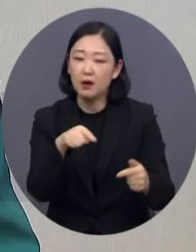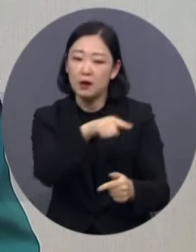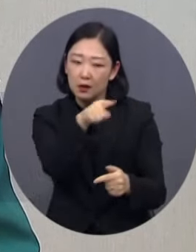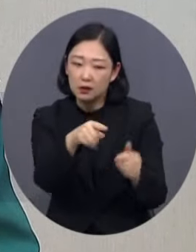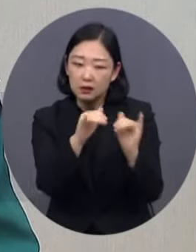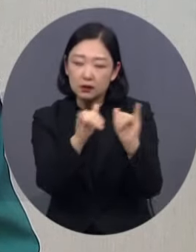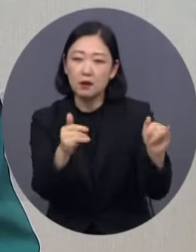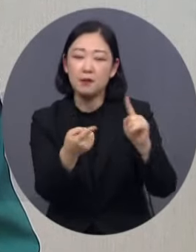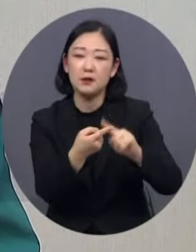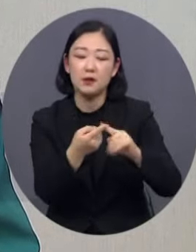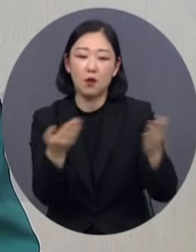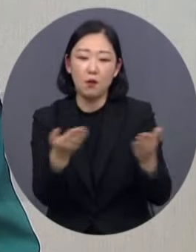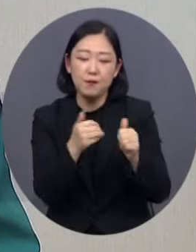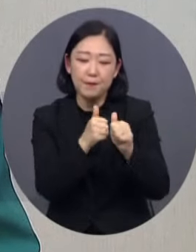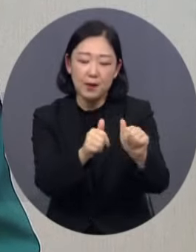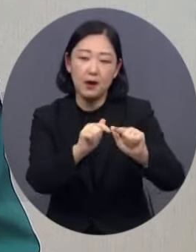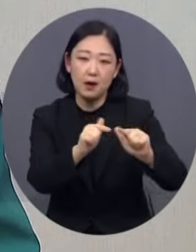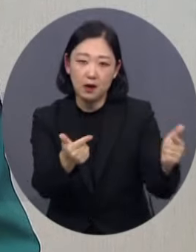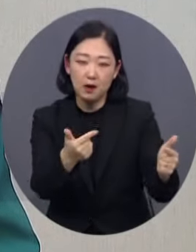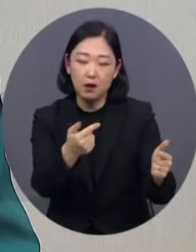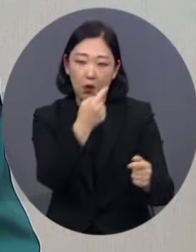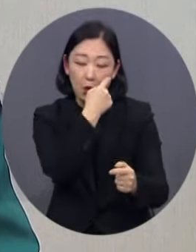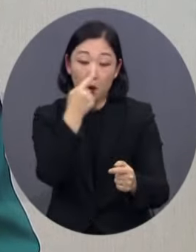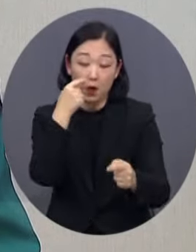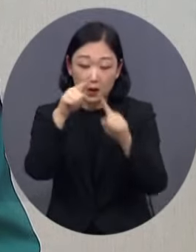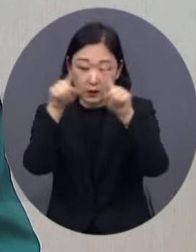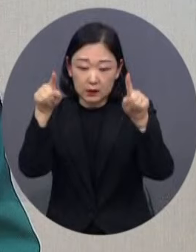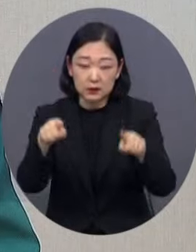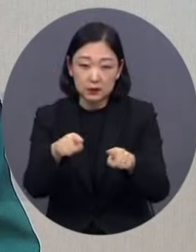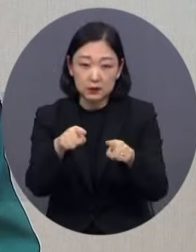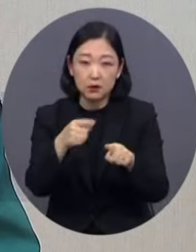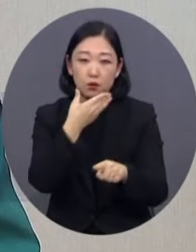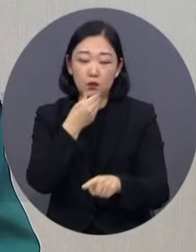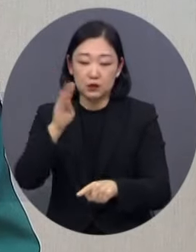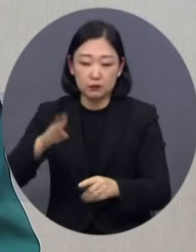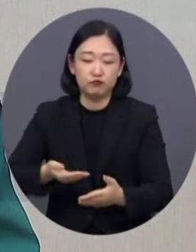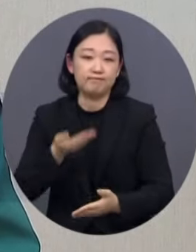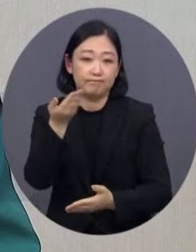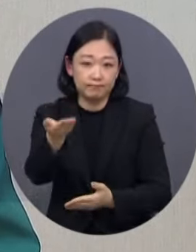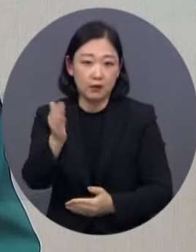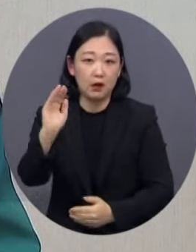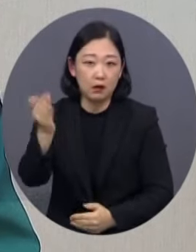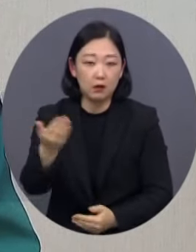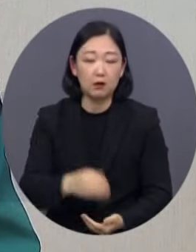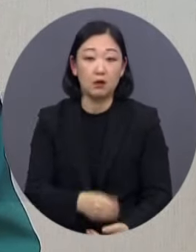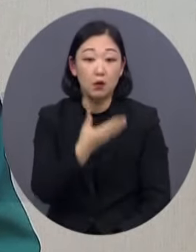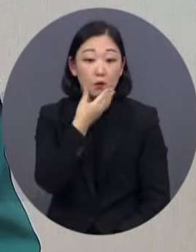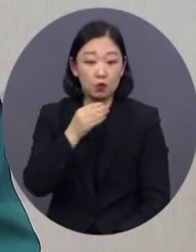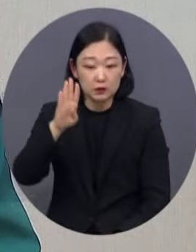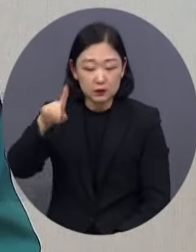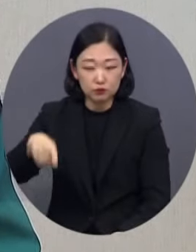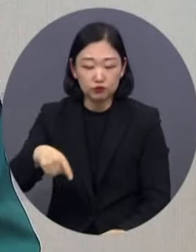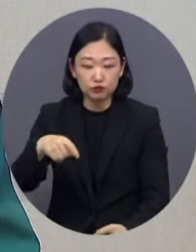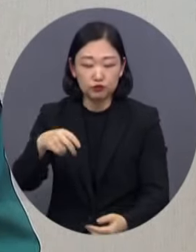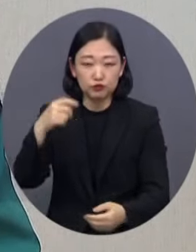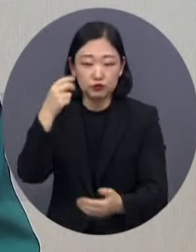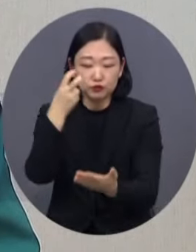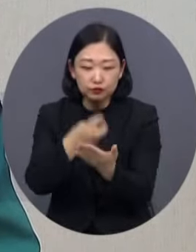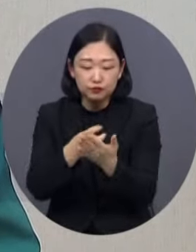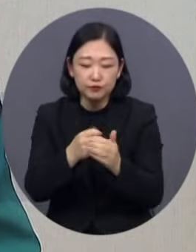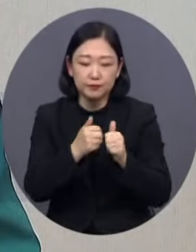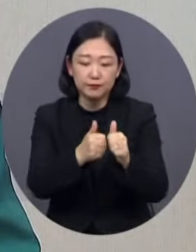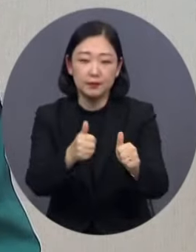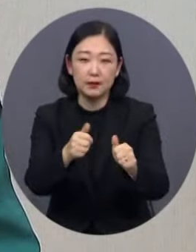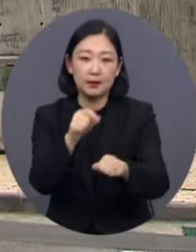개시 불이행 확인서를 받아서 보건복지부에 제출을 하게 되고 보건복지부의 방침에 따라서 행정처리를